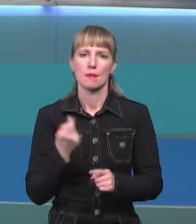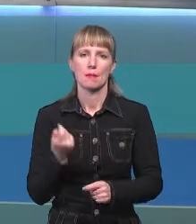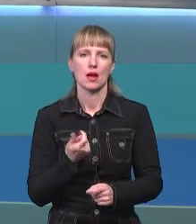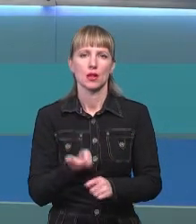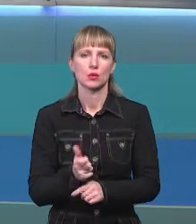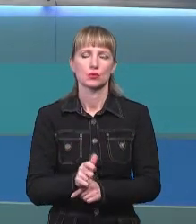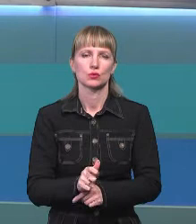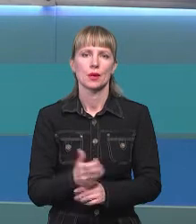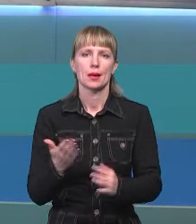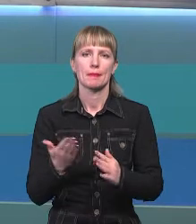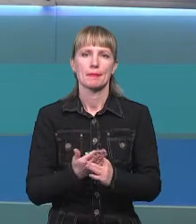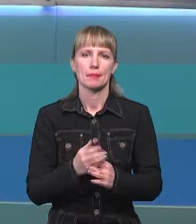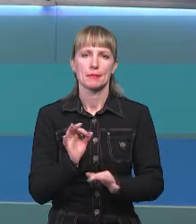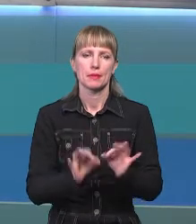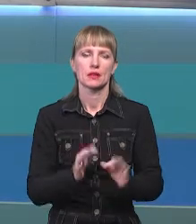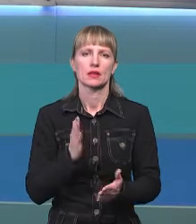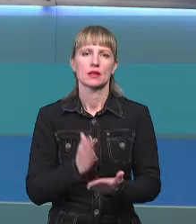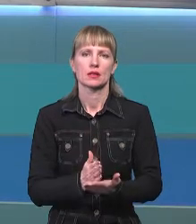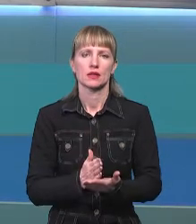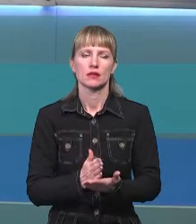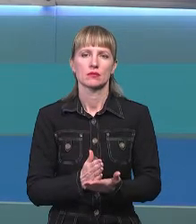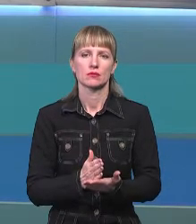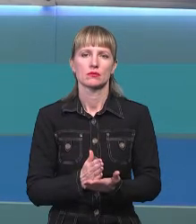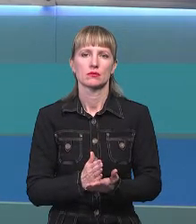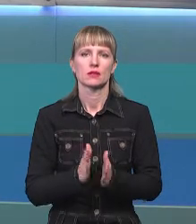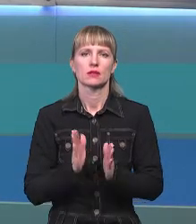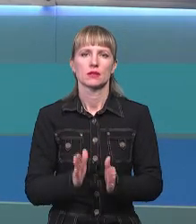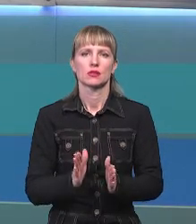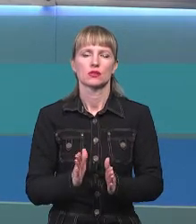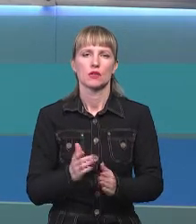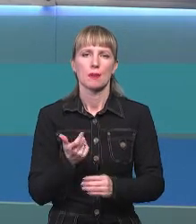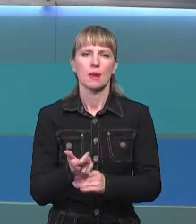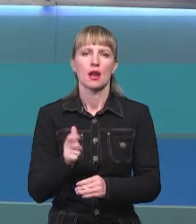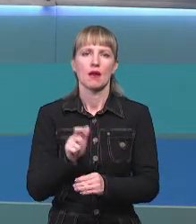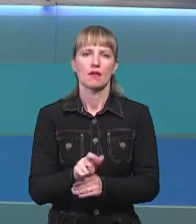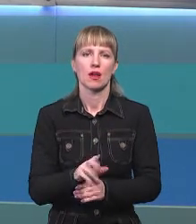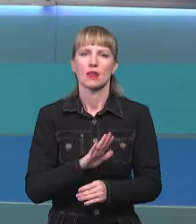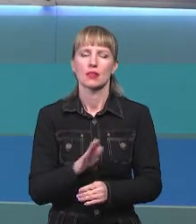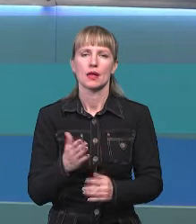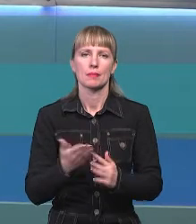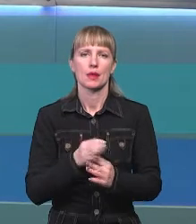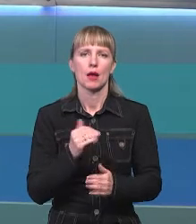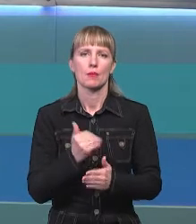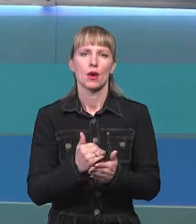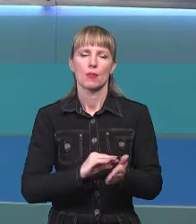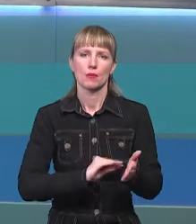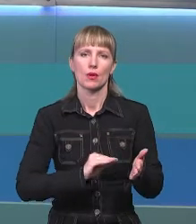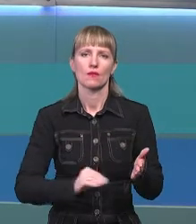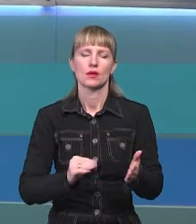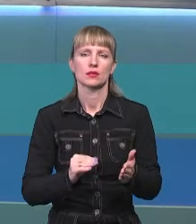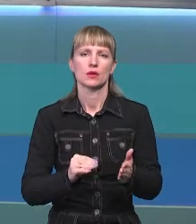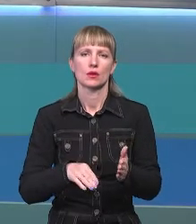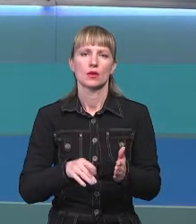цифра. Пільги є лише переваги, не пільги, ми їх називаємо, да, а програмою прописані